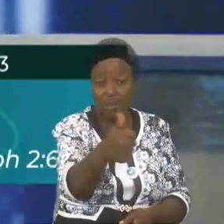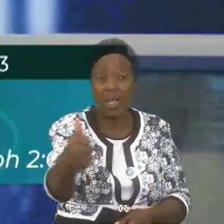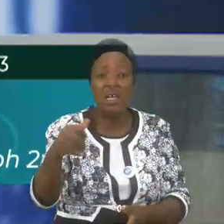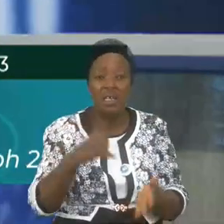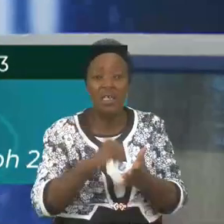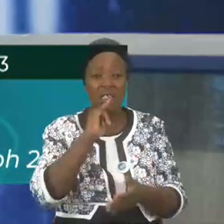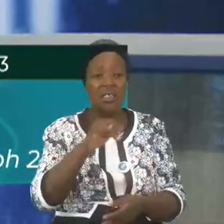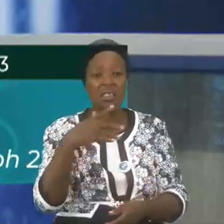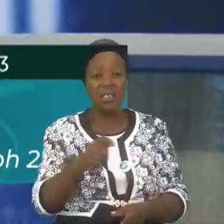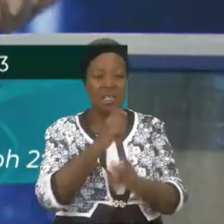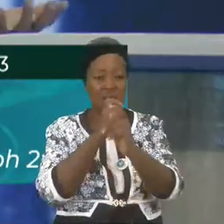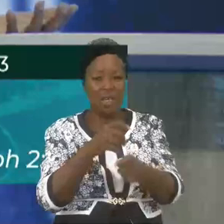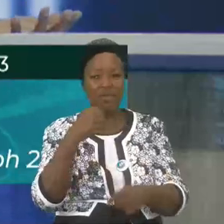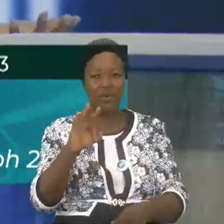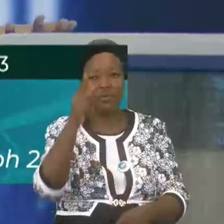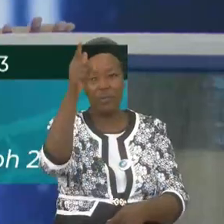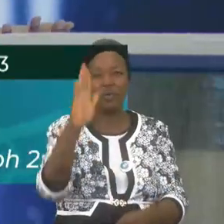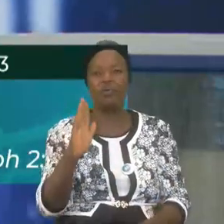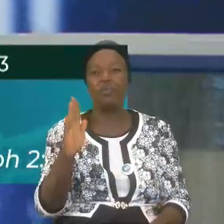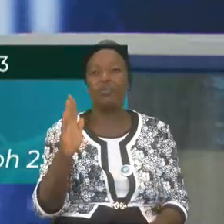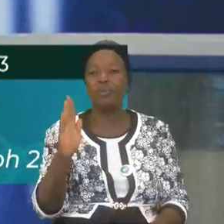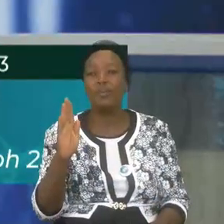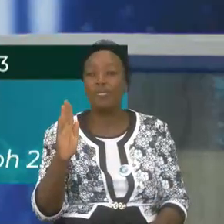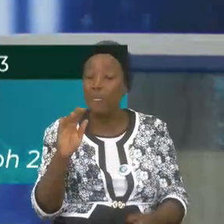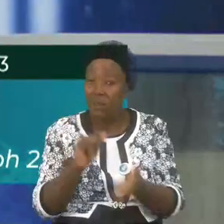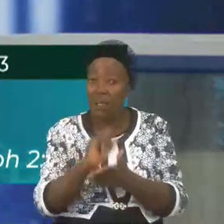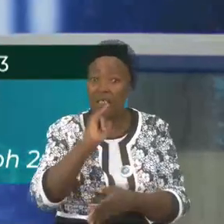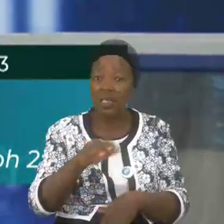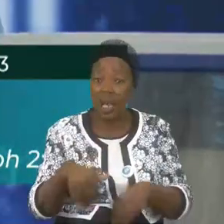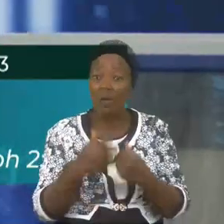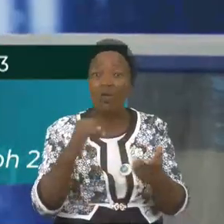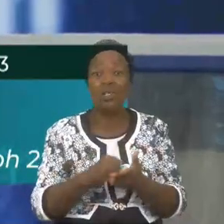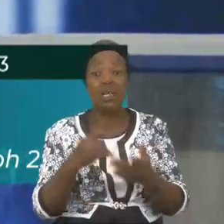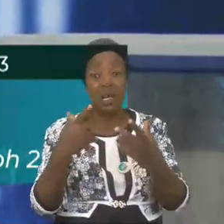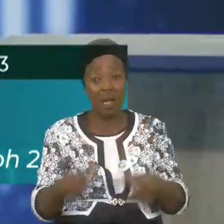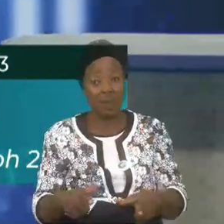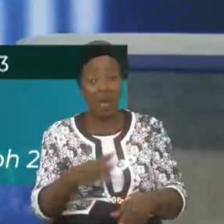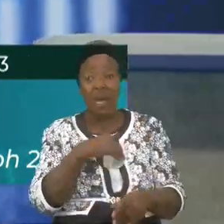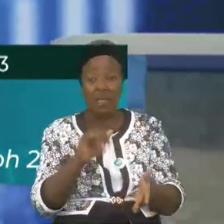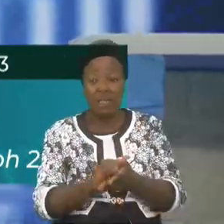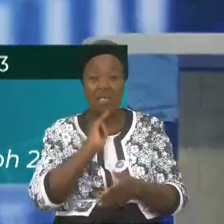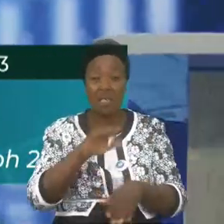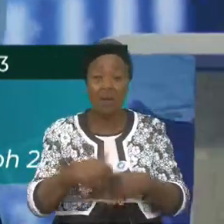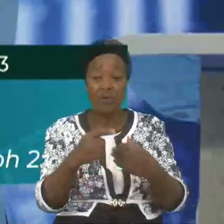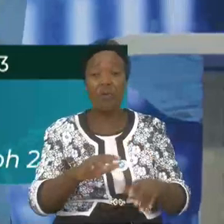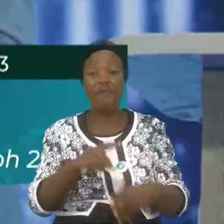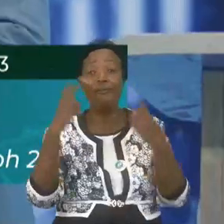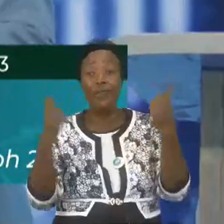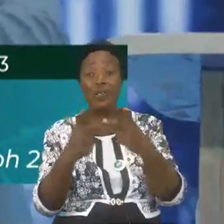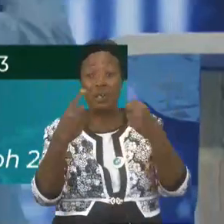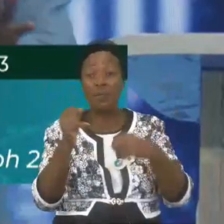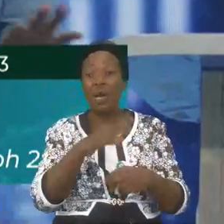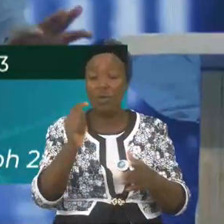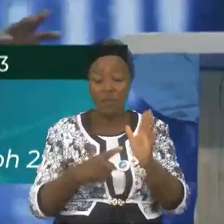le don de Dieu. C'est comme ça ça vient, c'est comme ça ta victoire vient, c'est comme